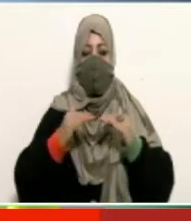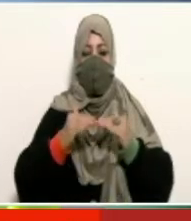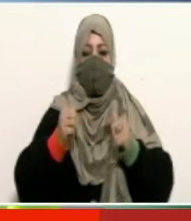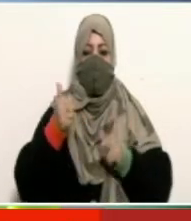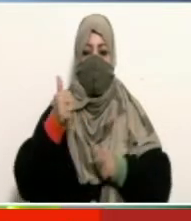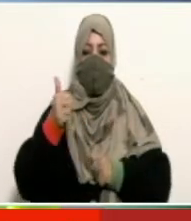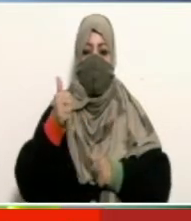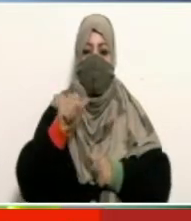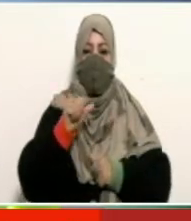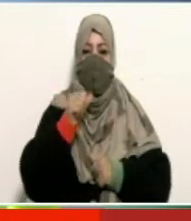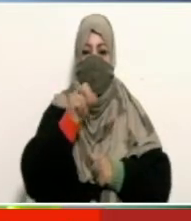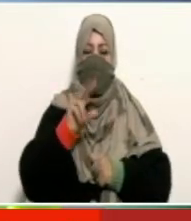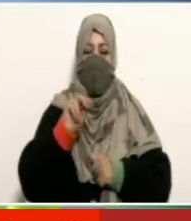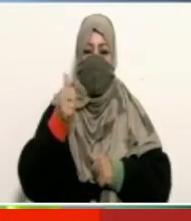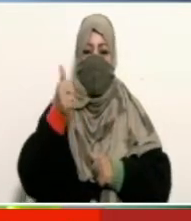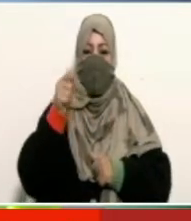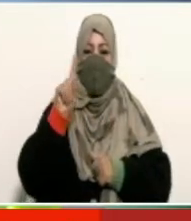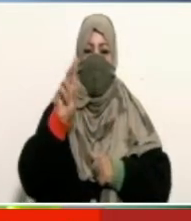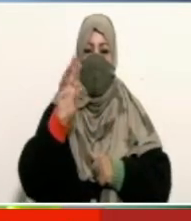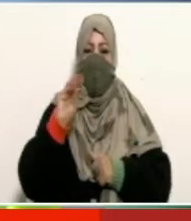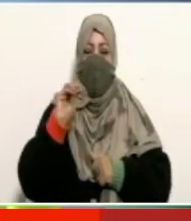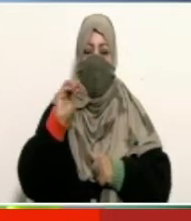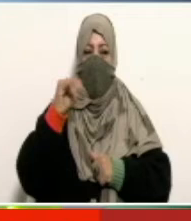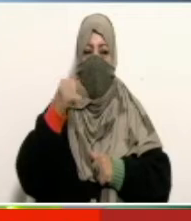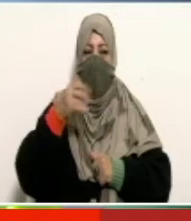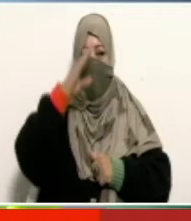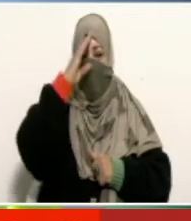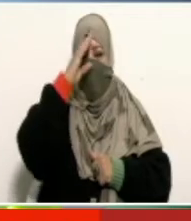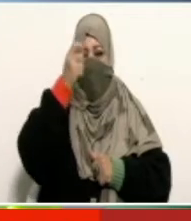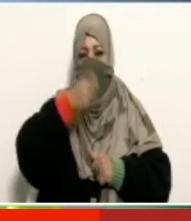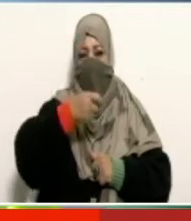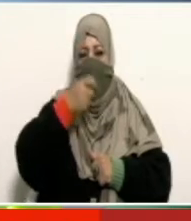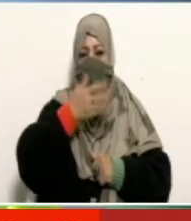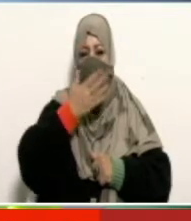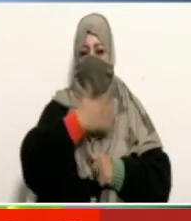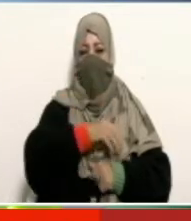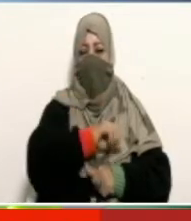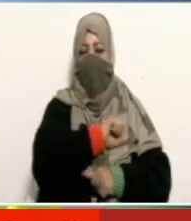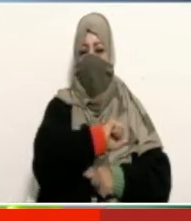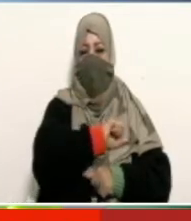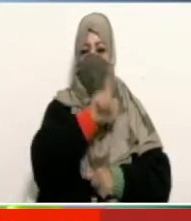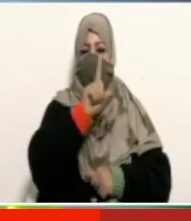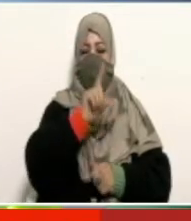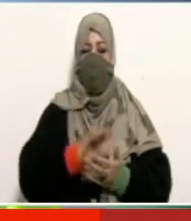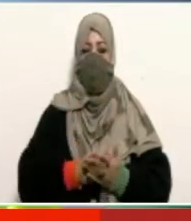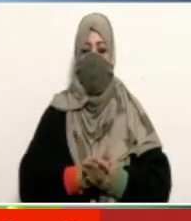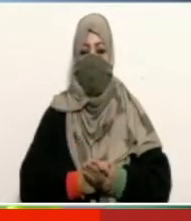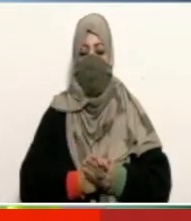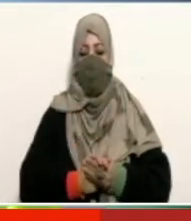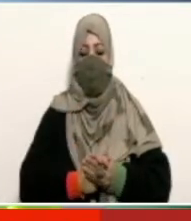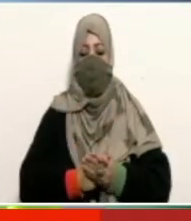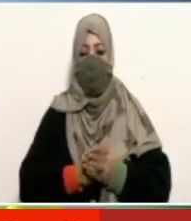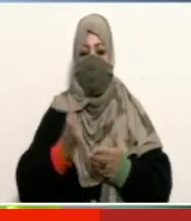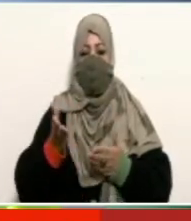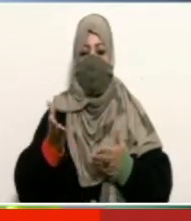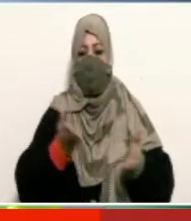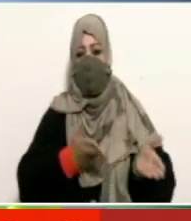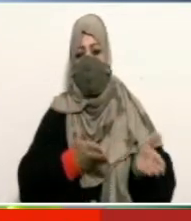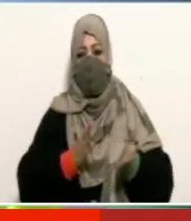أيوة، السلام عليكم ورحمة الله. وعليكم السلام ورحمة الله. مرحبا بك. كيف حالك الشيخ علي؟ بارك الله فيك. الحمد لله. بارك الله فيك،